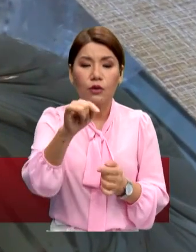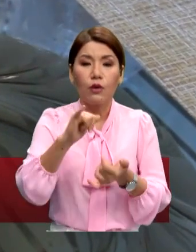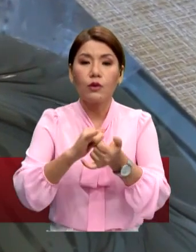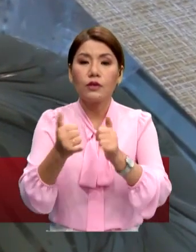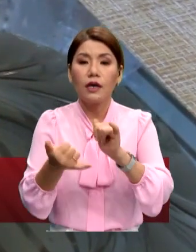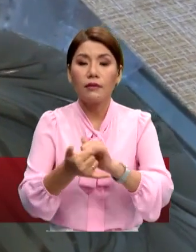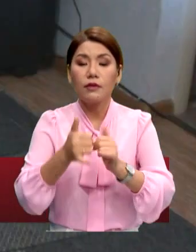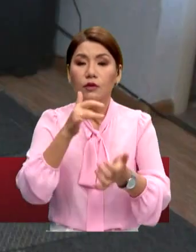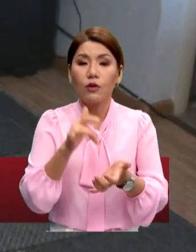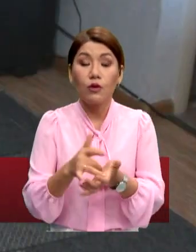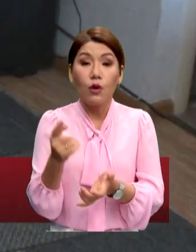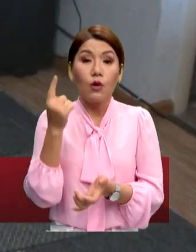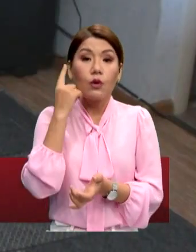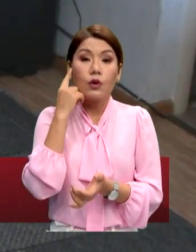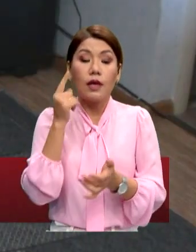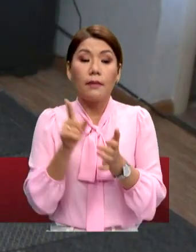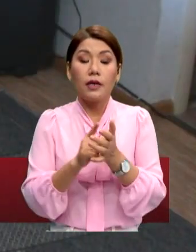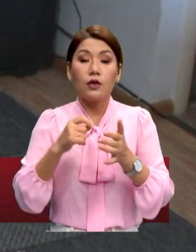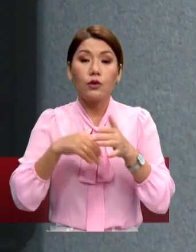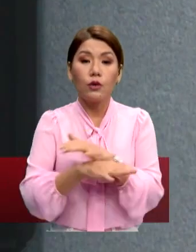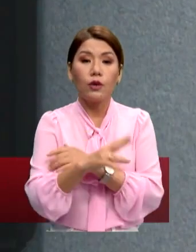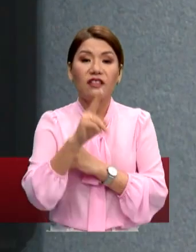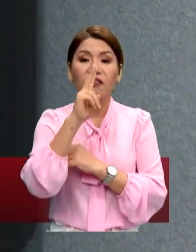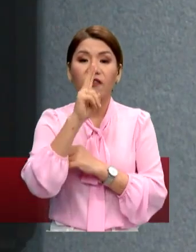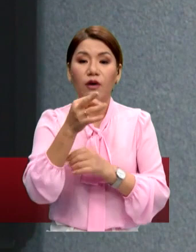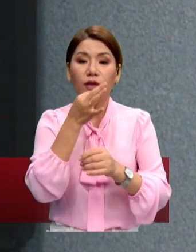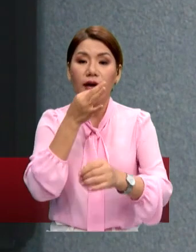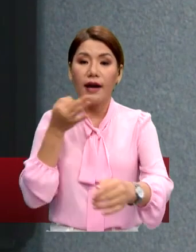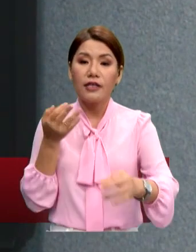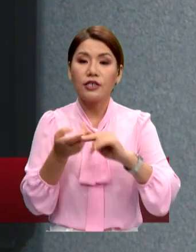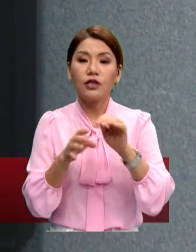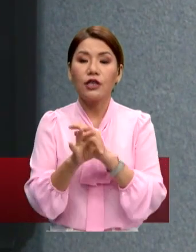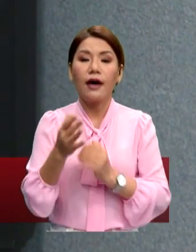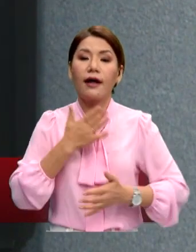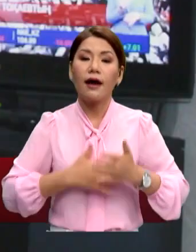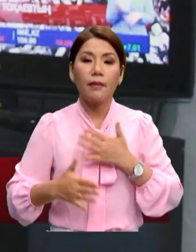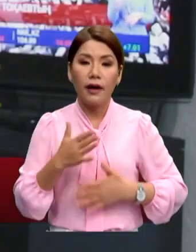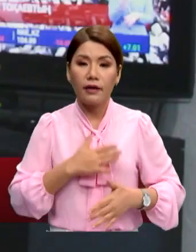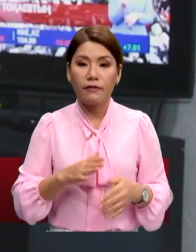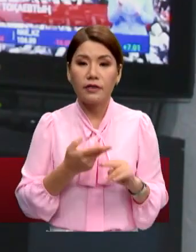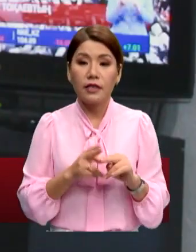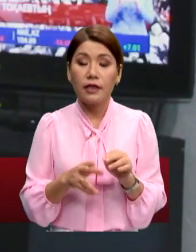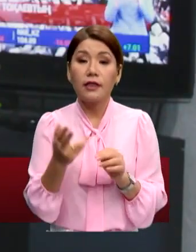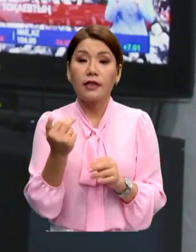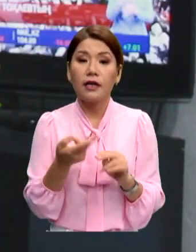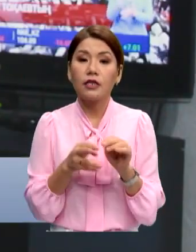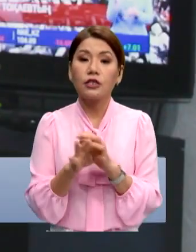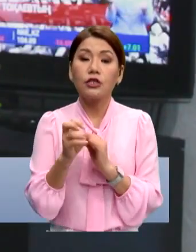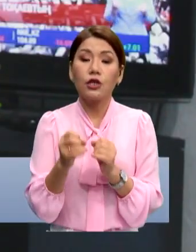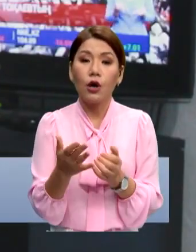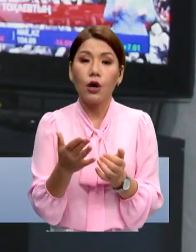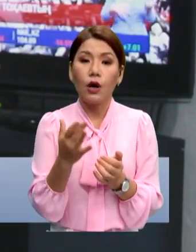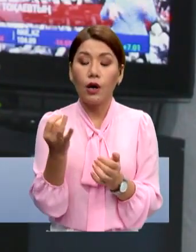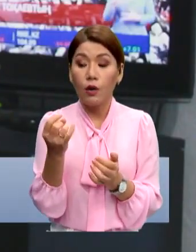Усть-Каменогорска. Услышав о том, что пойдет на пенсию на 2 года раньше, Елена обрадовалась. экологи, да, им достается